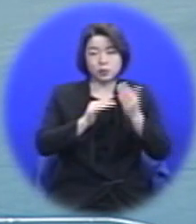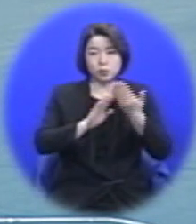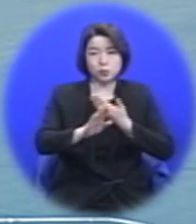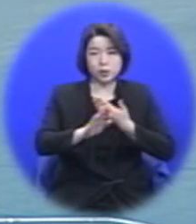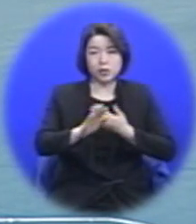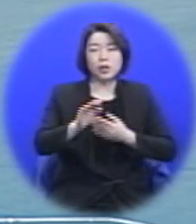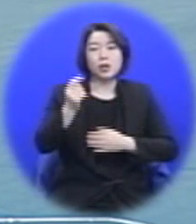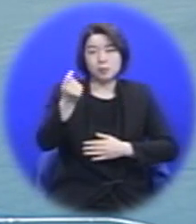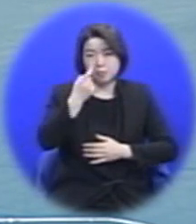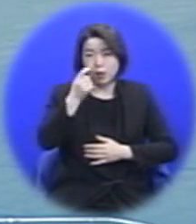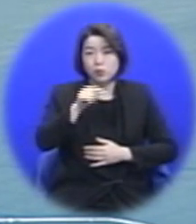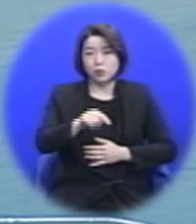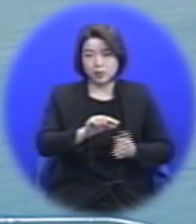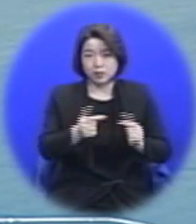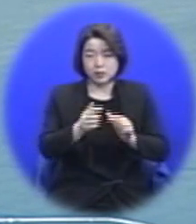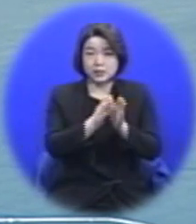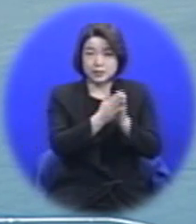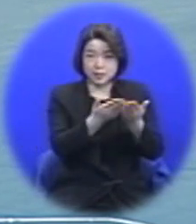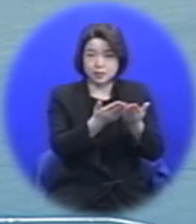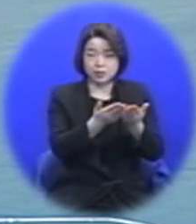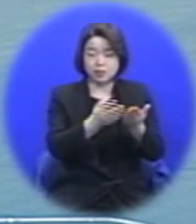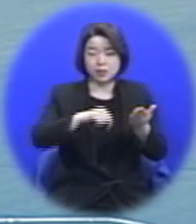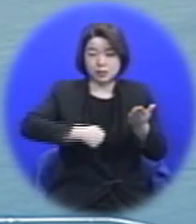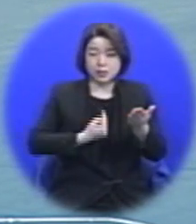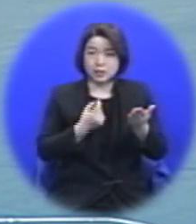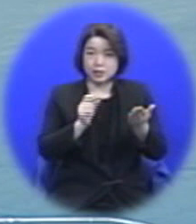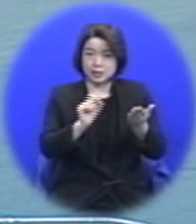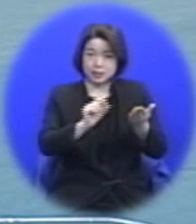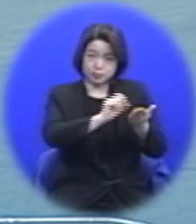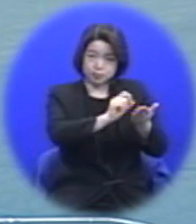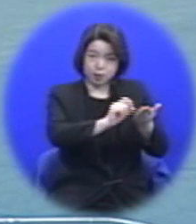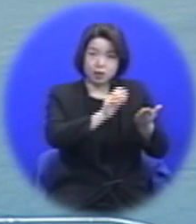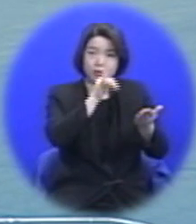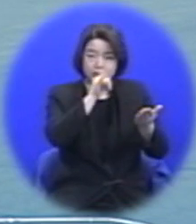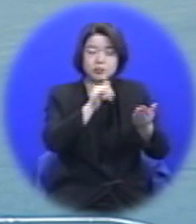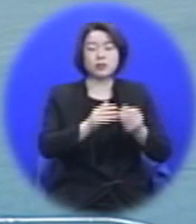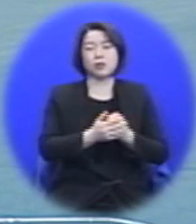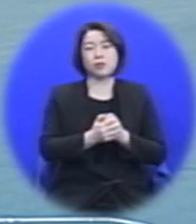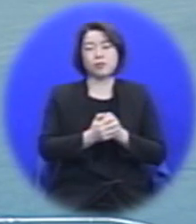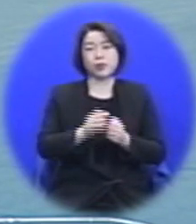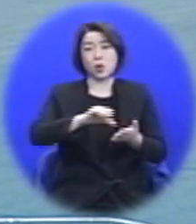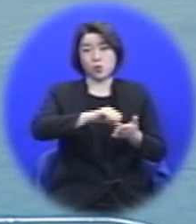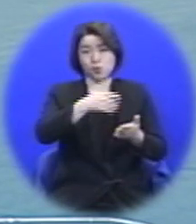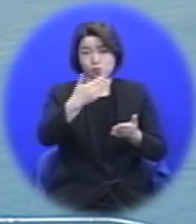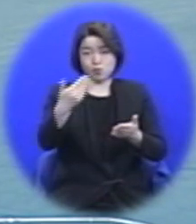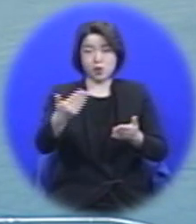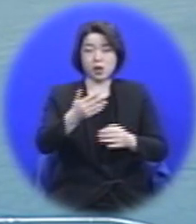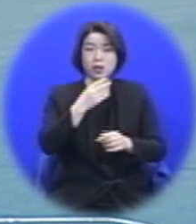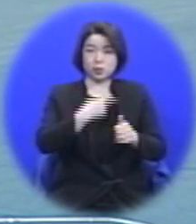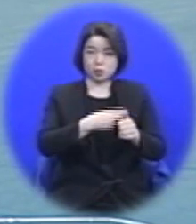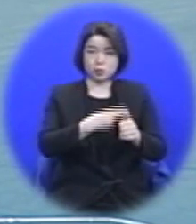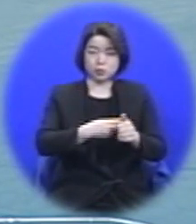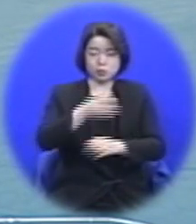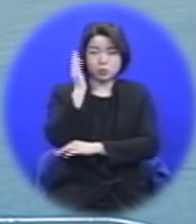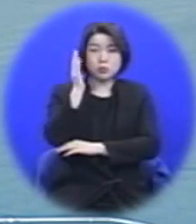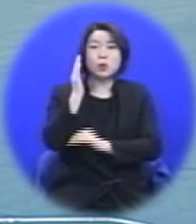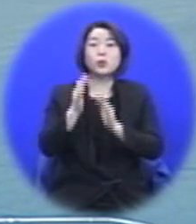책에서 자기 이야기를 이렇게 하셨습니다. 그분은 아주 유명한 교수요, 또